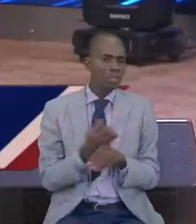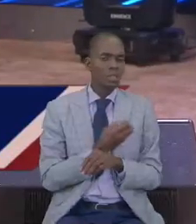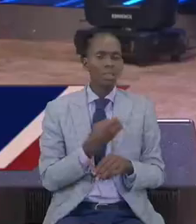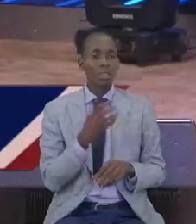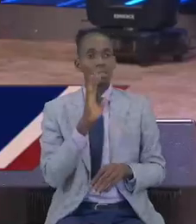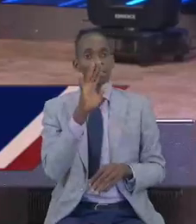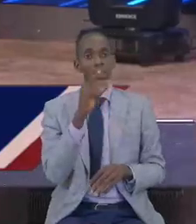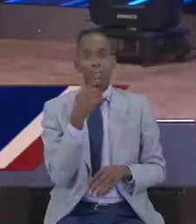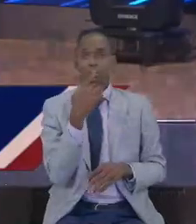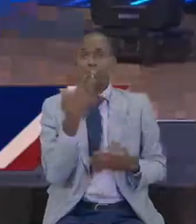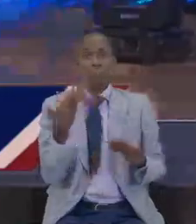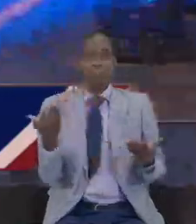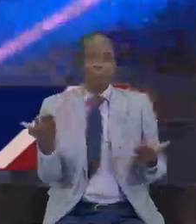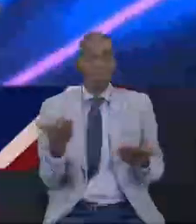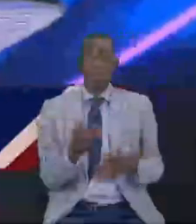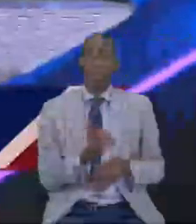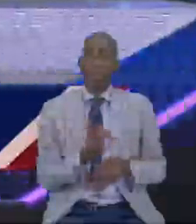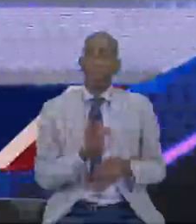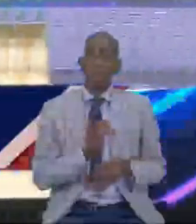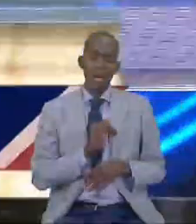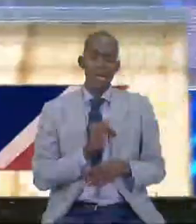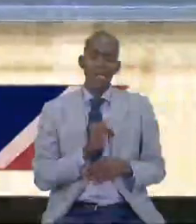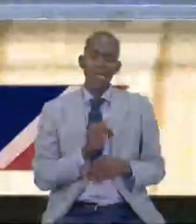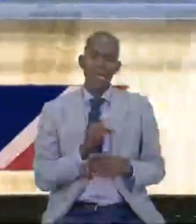sais. Je sympathise avec toi.